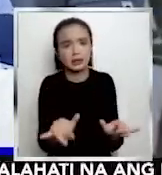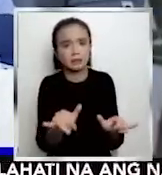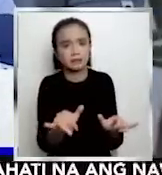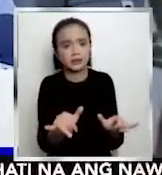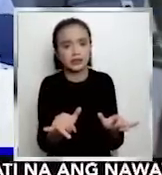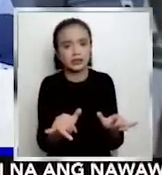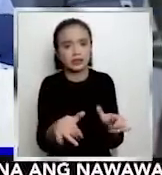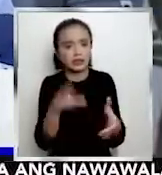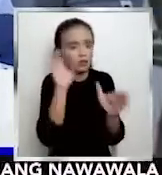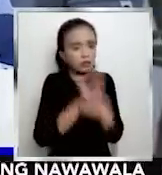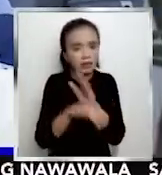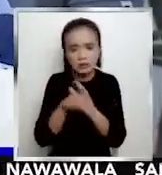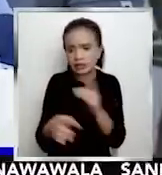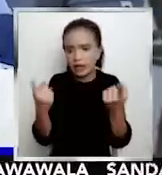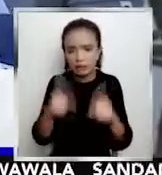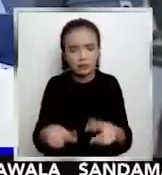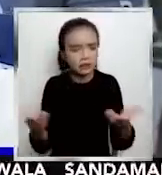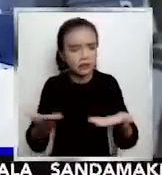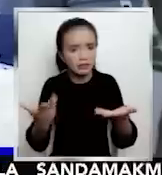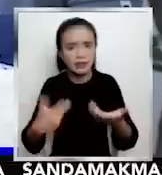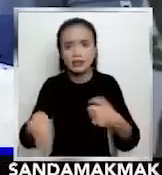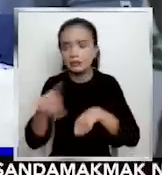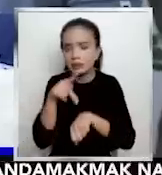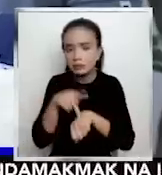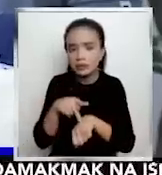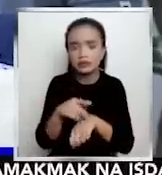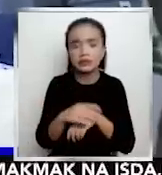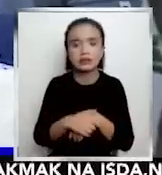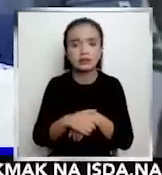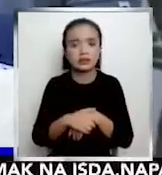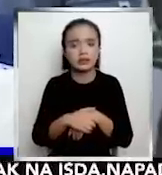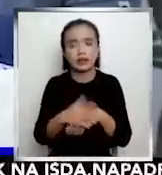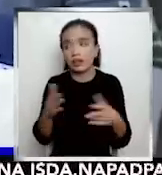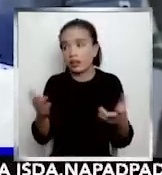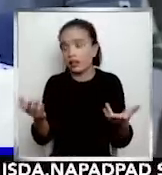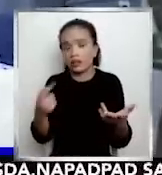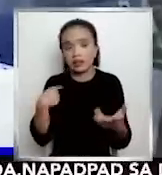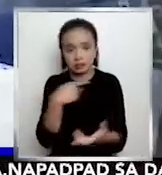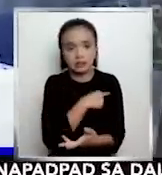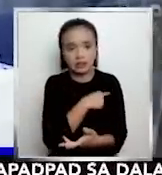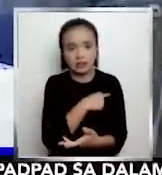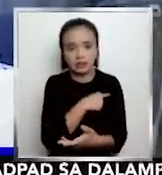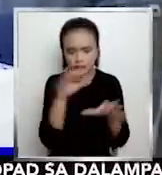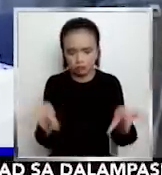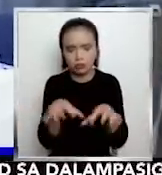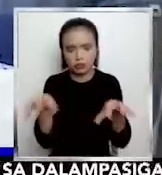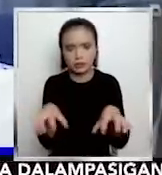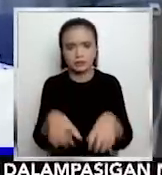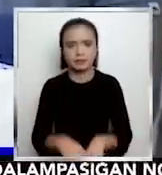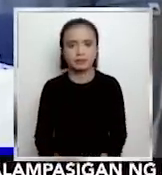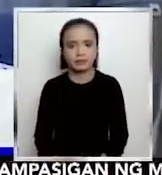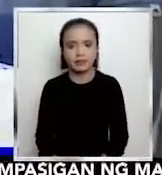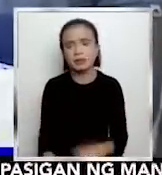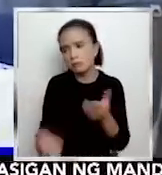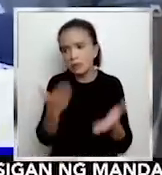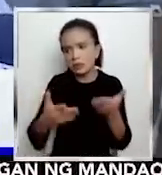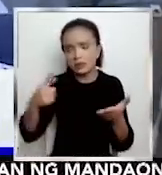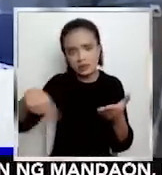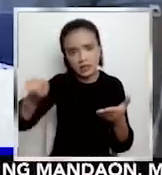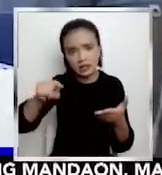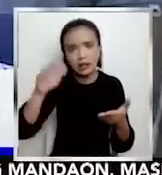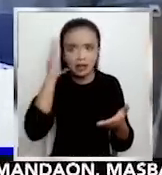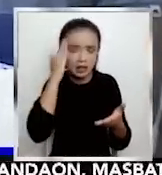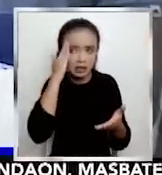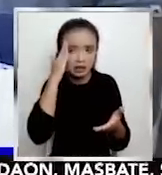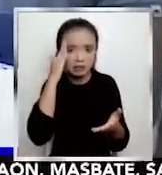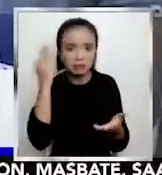Philippines by Filipinos, di ba? Kami na lang gagawa. Hindi na sila umiri. Siguro naman, alam nila that we are in command here.